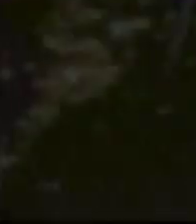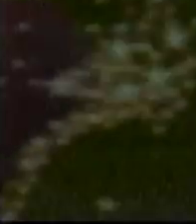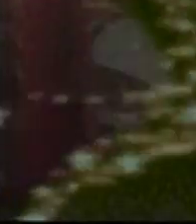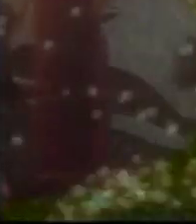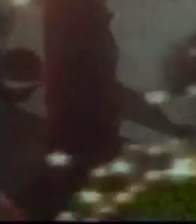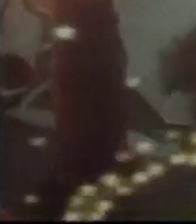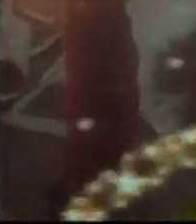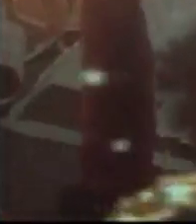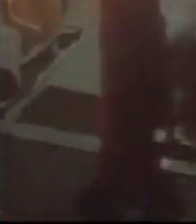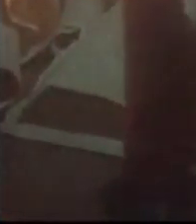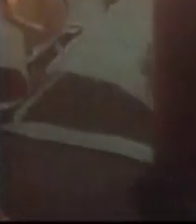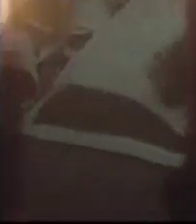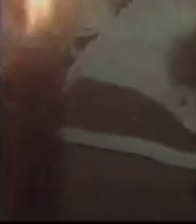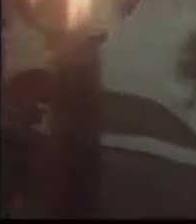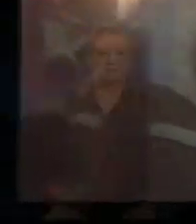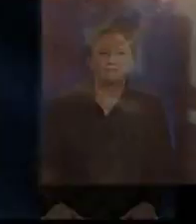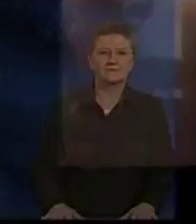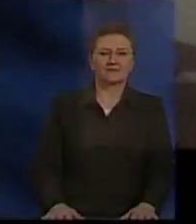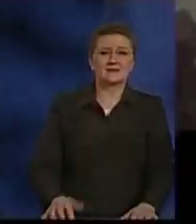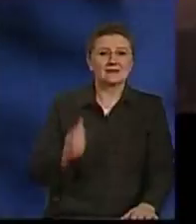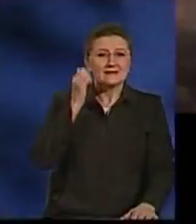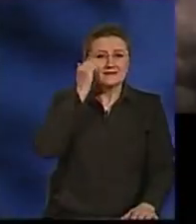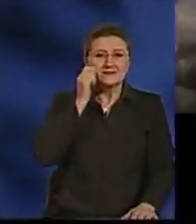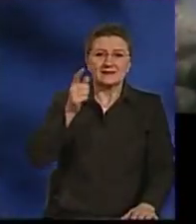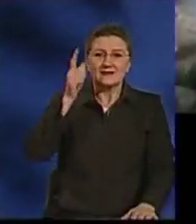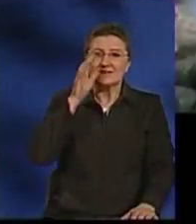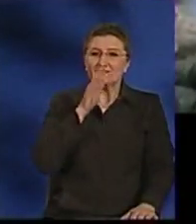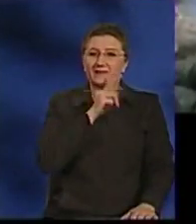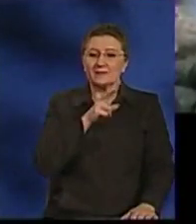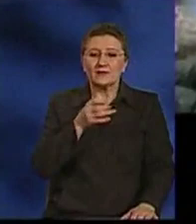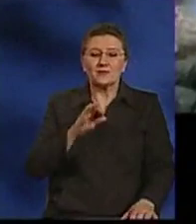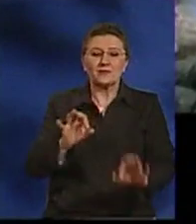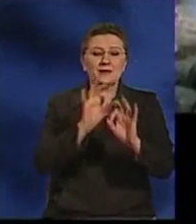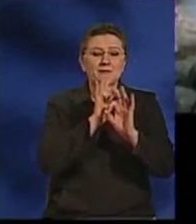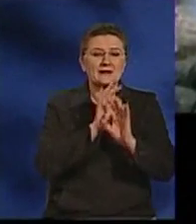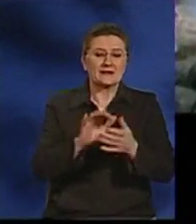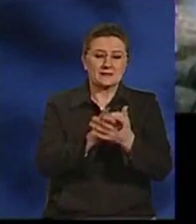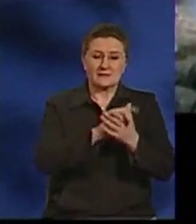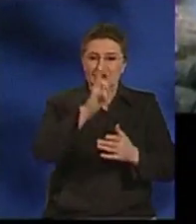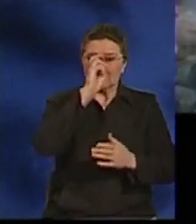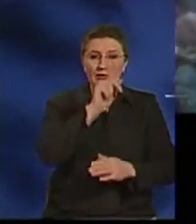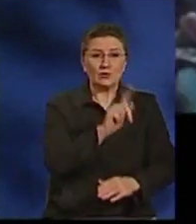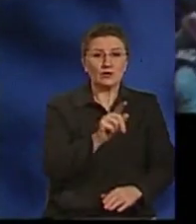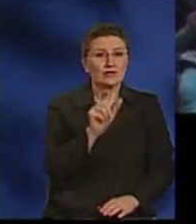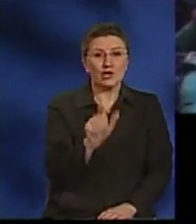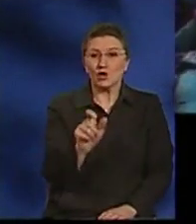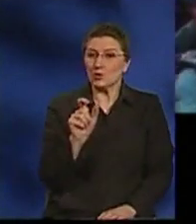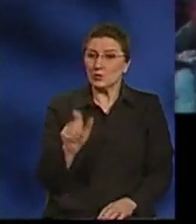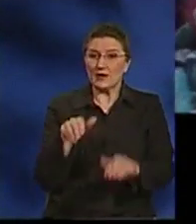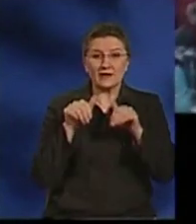В древние времена Лумия была прекрасной и мирной страной. Но некоторые лумяне